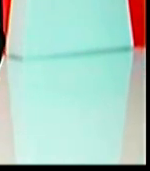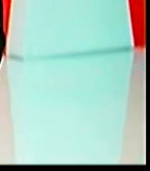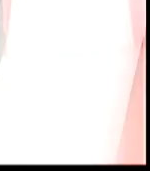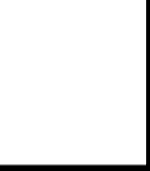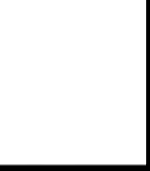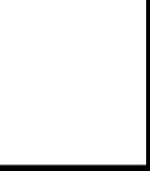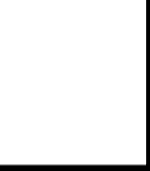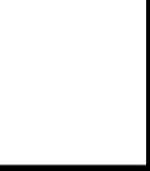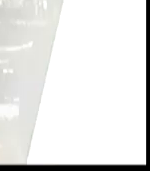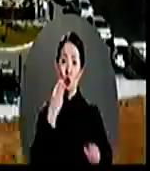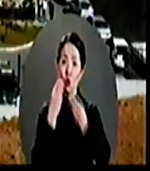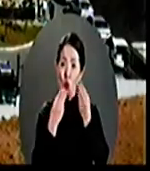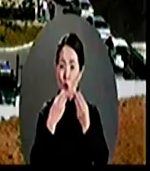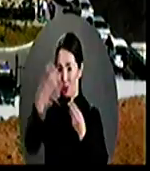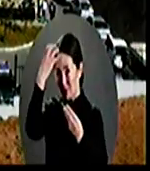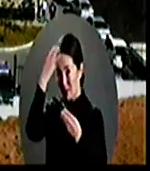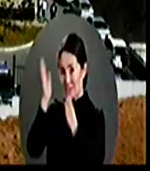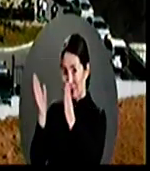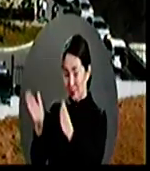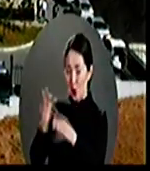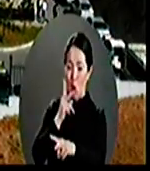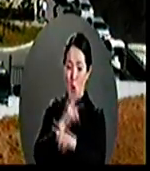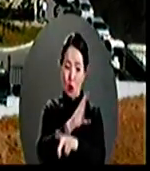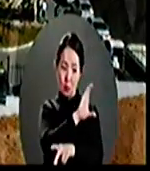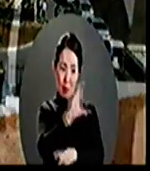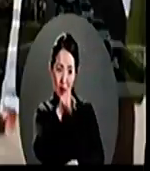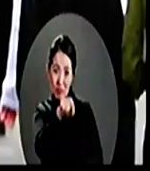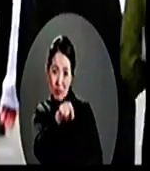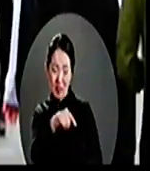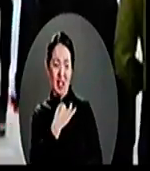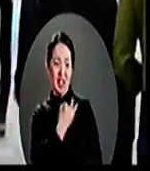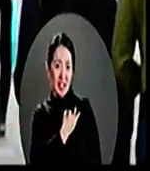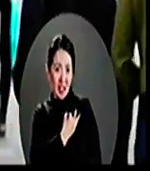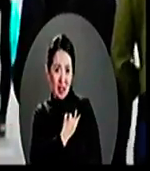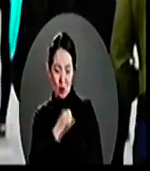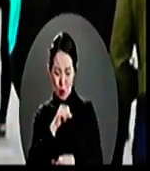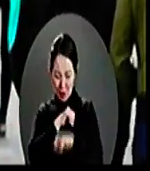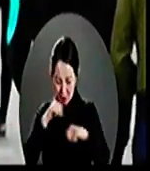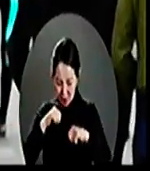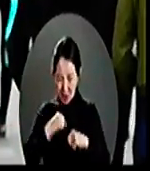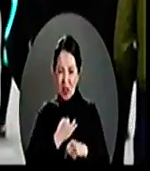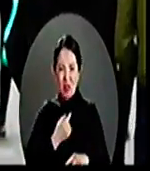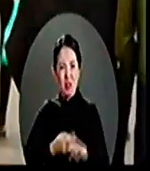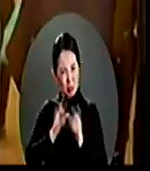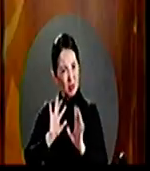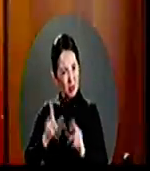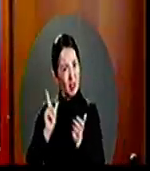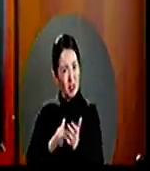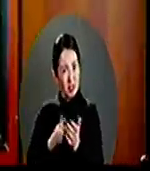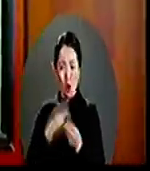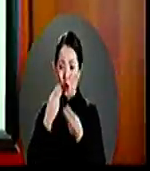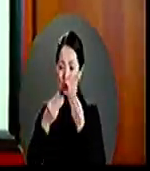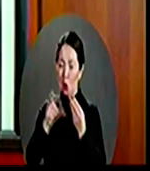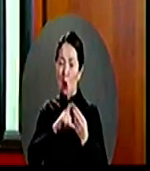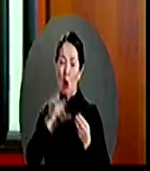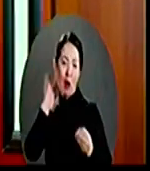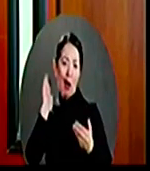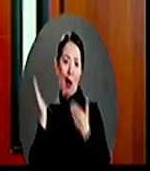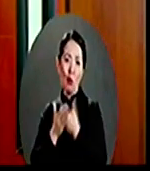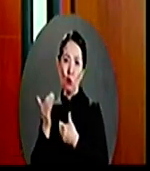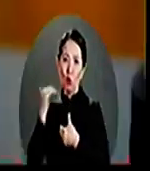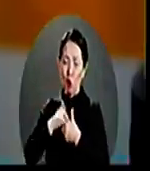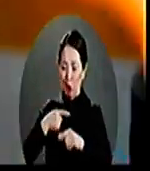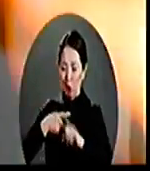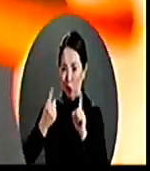дэвшүүллээ. Шүүх засаглал хууль хилтийн байгууллагад итгэх иргэдийн итгэлийг сэргээх нь чухал болжээ. Шүүгчд өөрсдөө авилахын томоохон